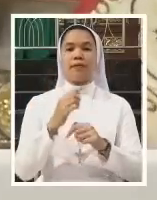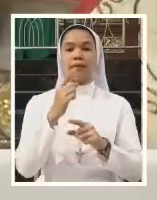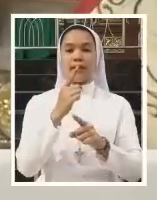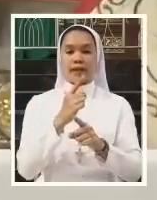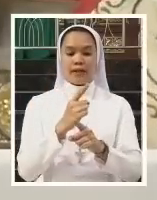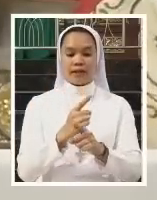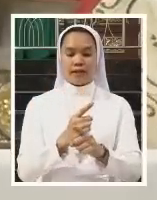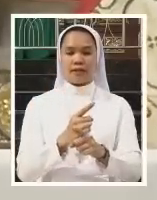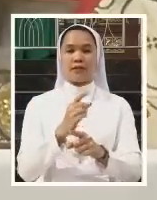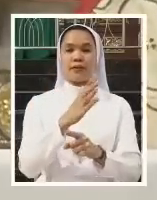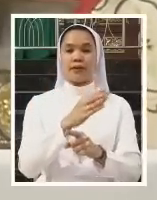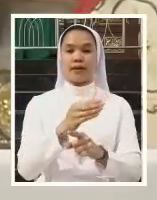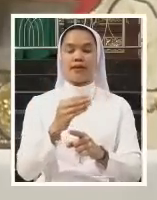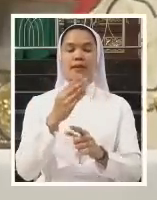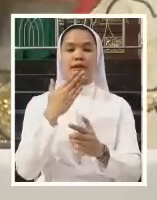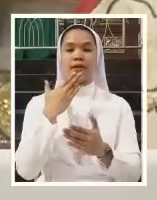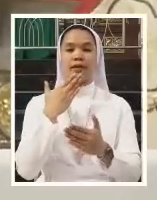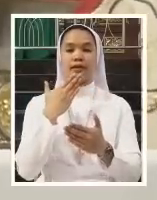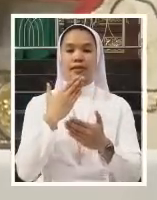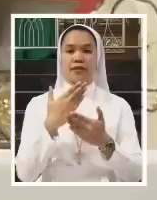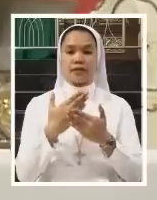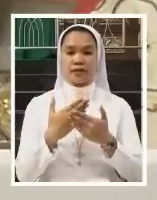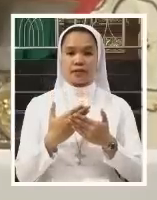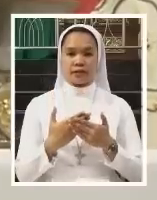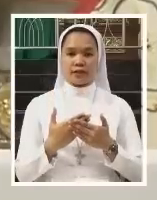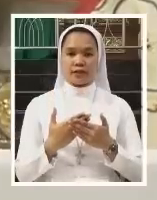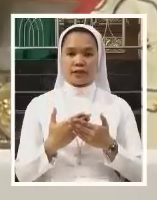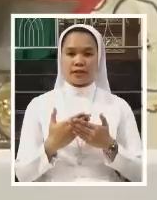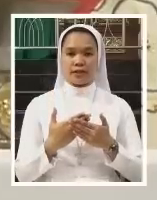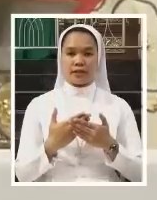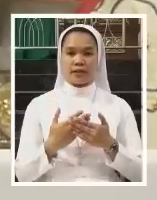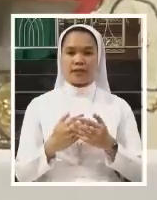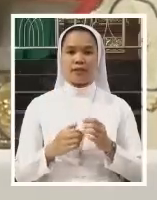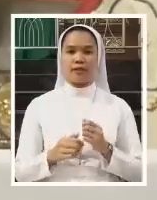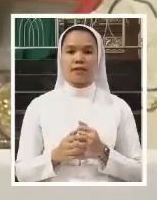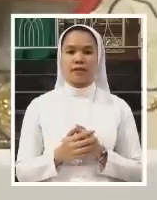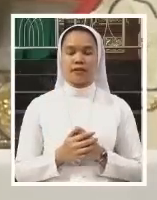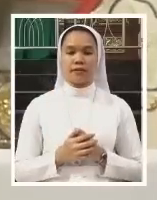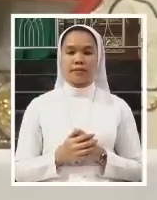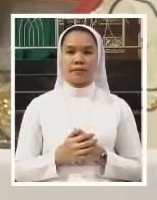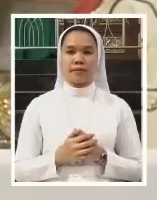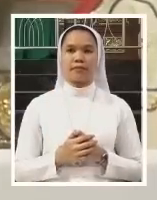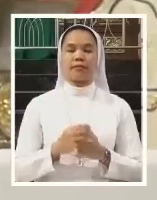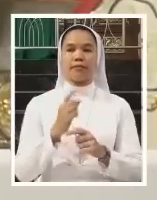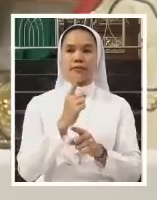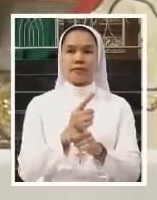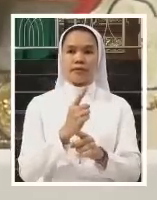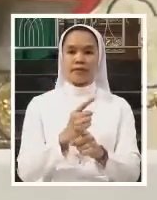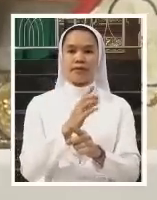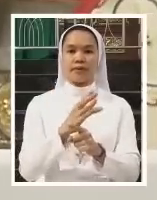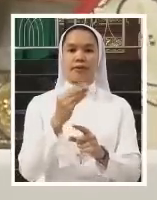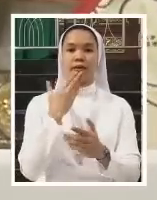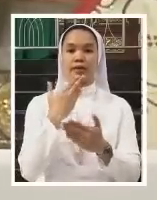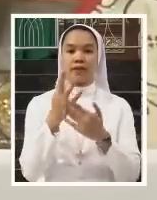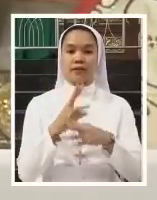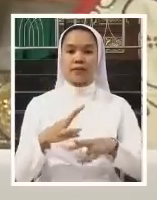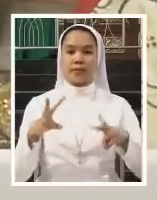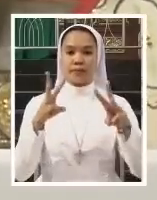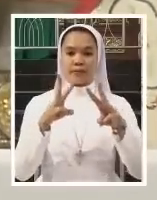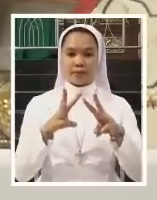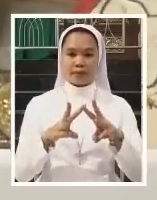Diyos. Maninigo asin dapat. Totoong maninigo asin